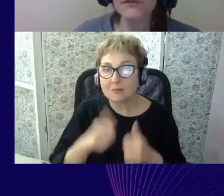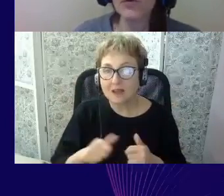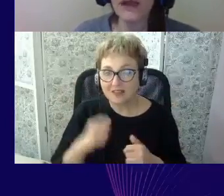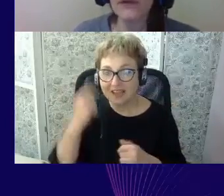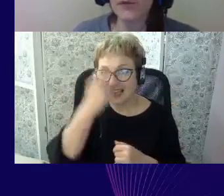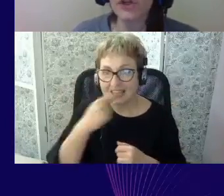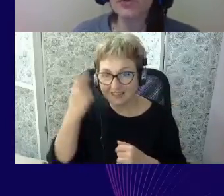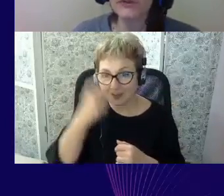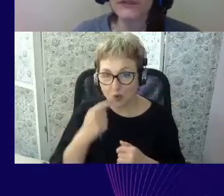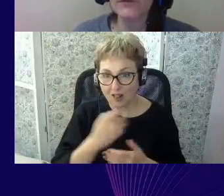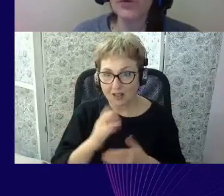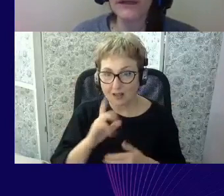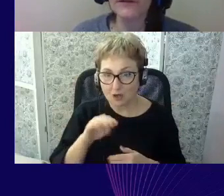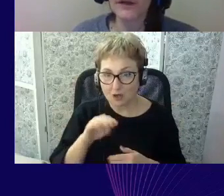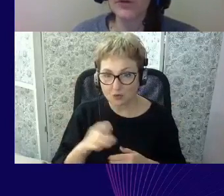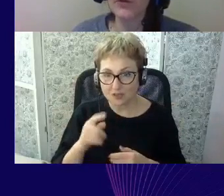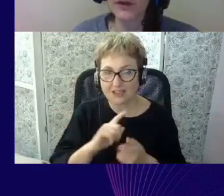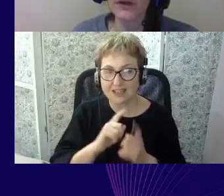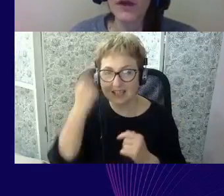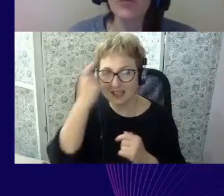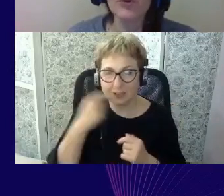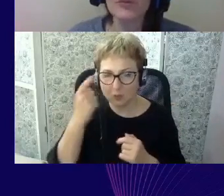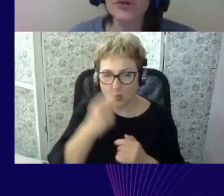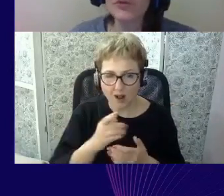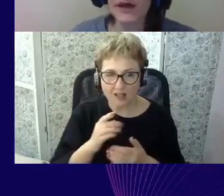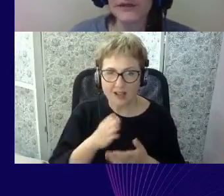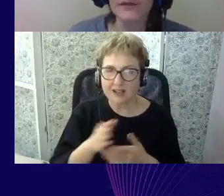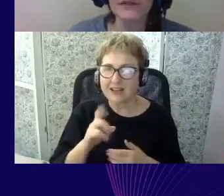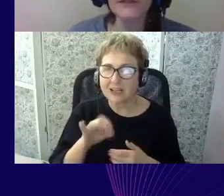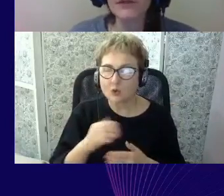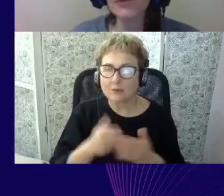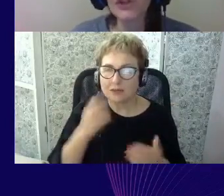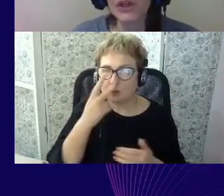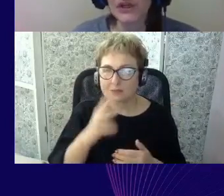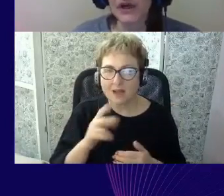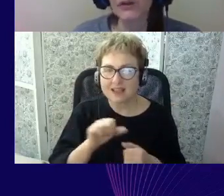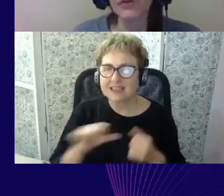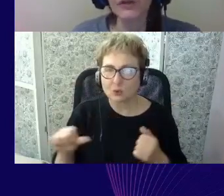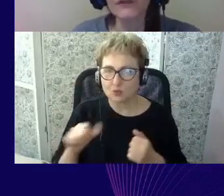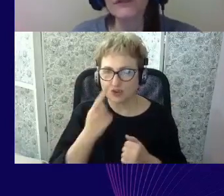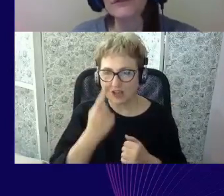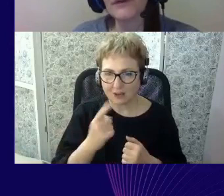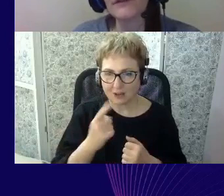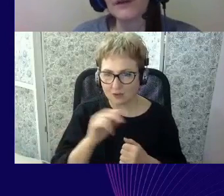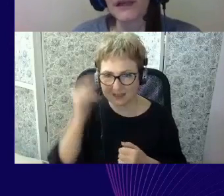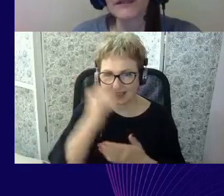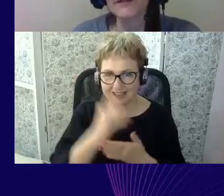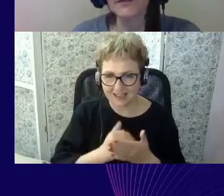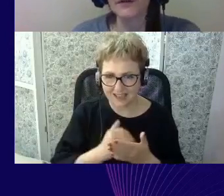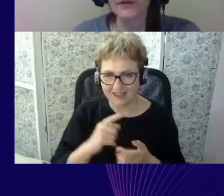этого индивидуального маршрута, индивидуальной траектории может предусматривать исключение одной из